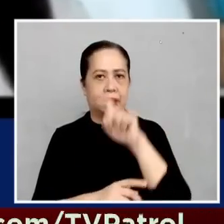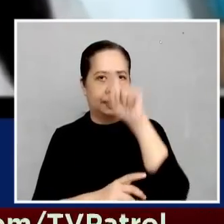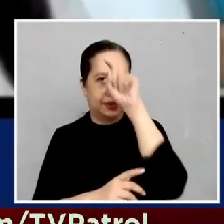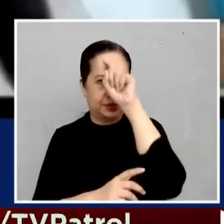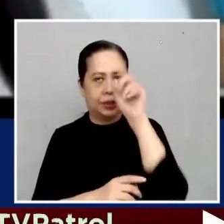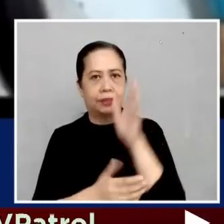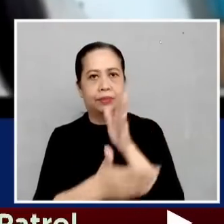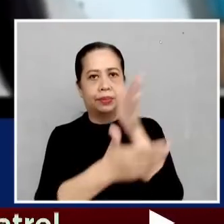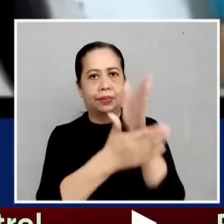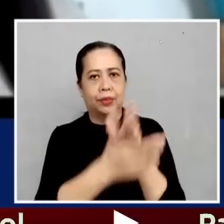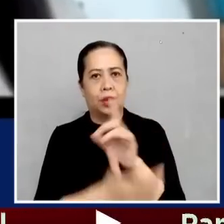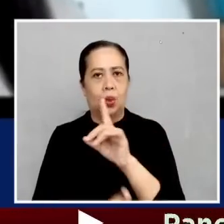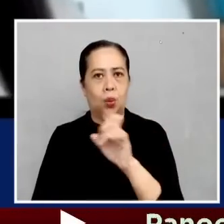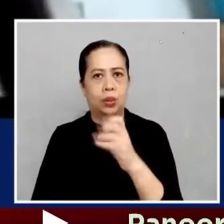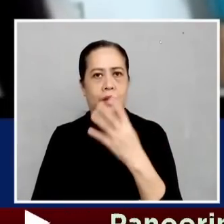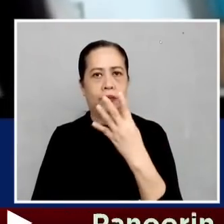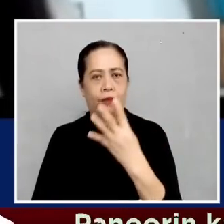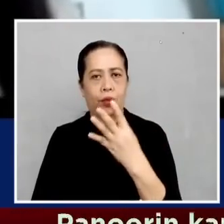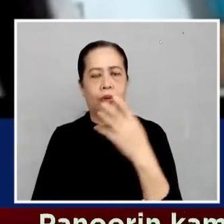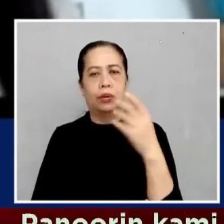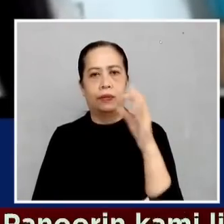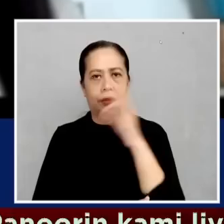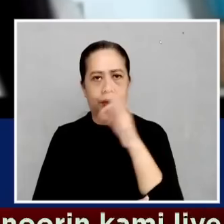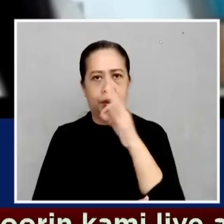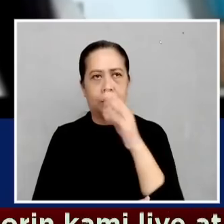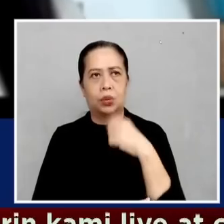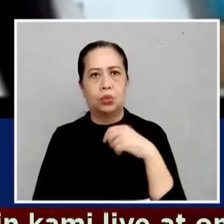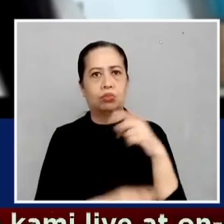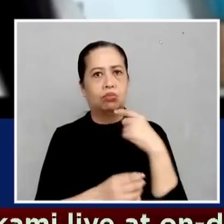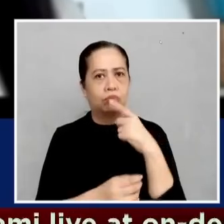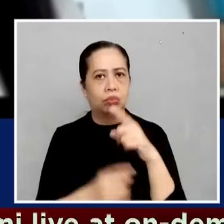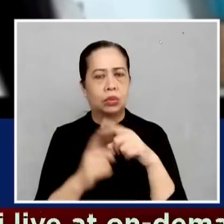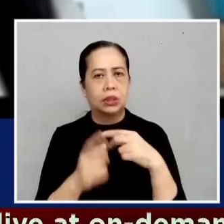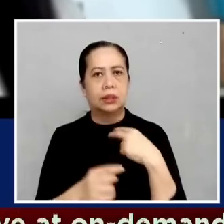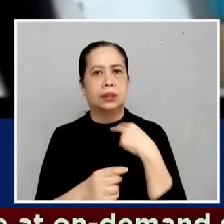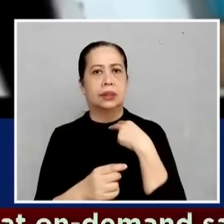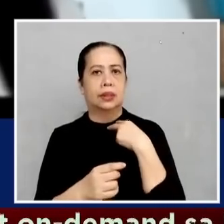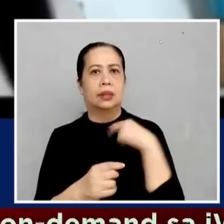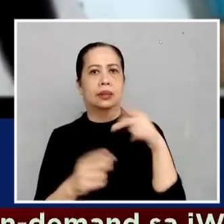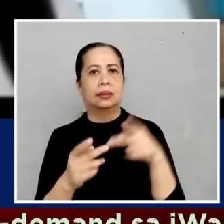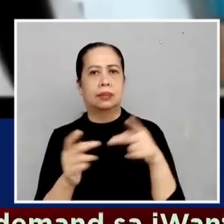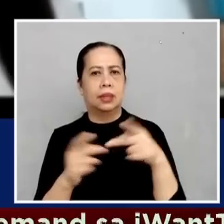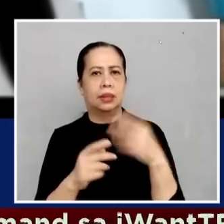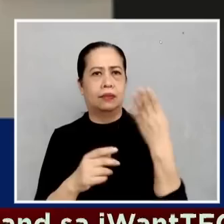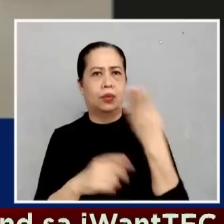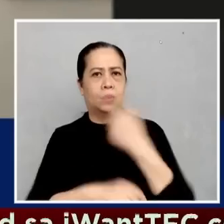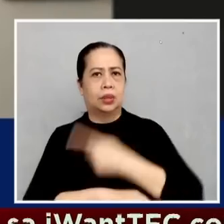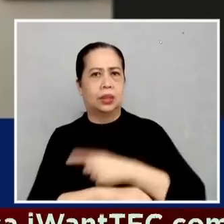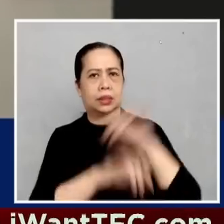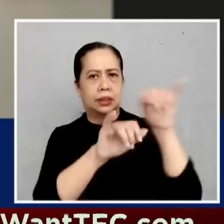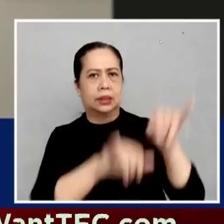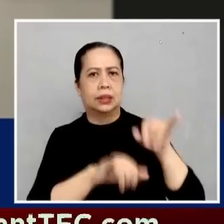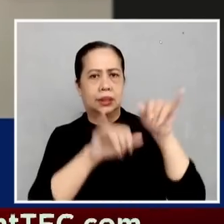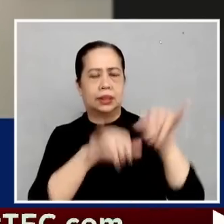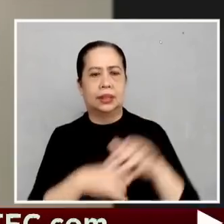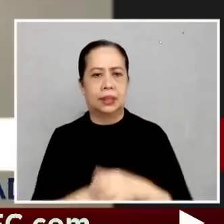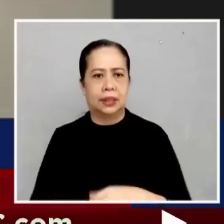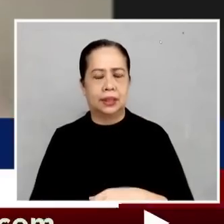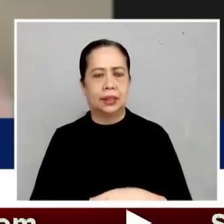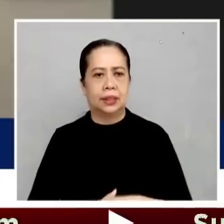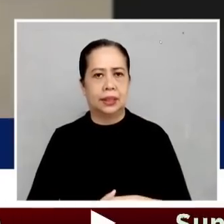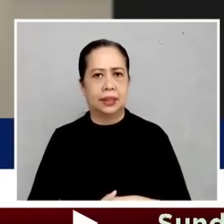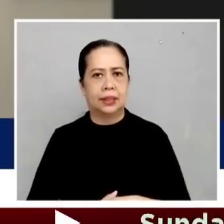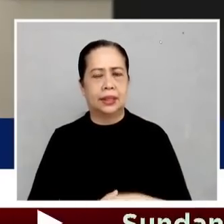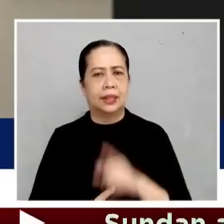border ang 104 na Pilipinong napabalitang naipit doon ng ilang araw. Noona,